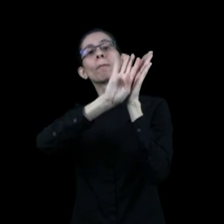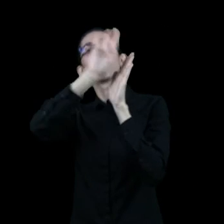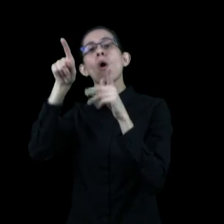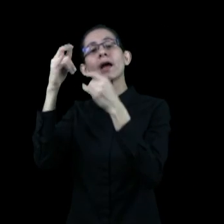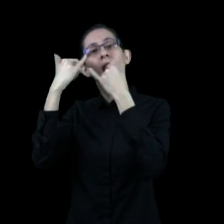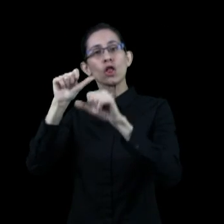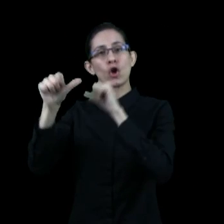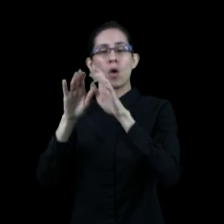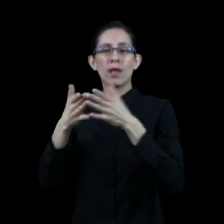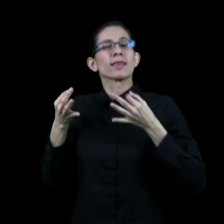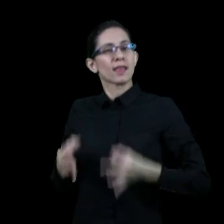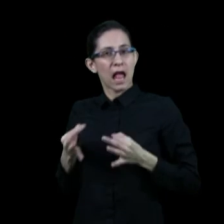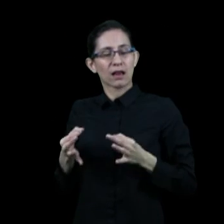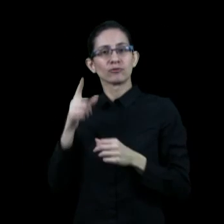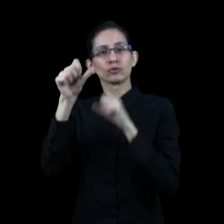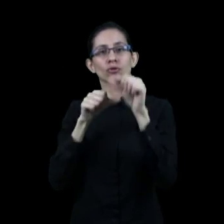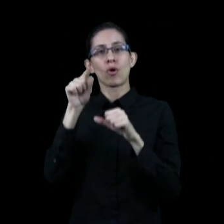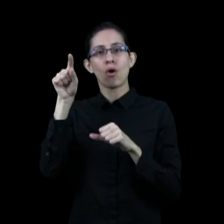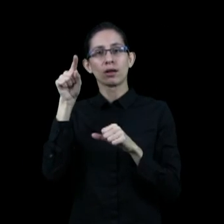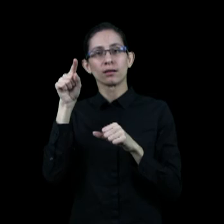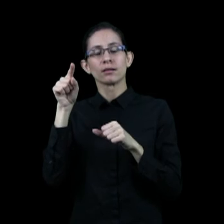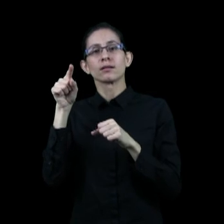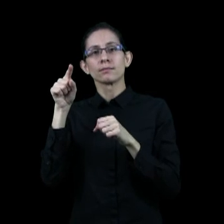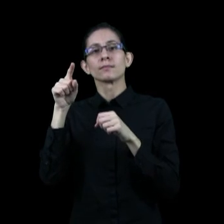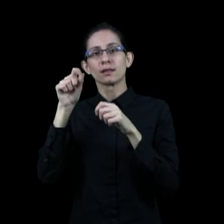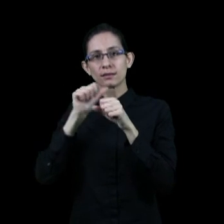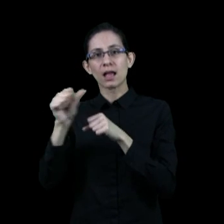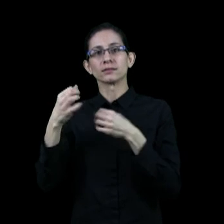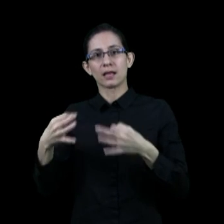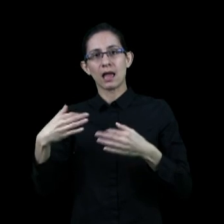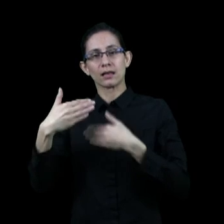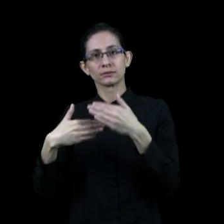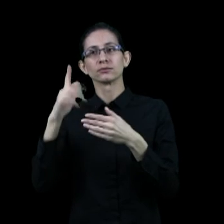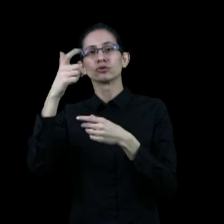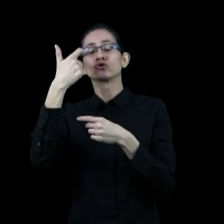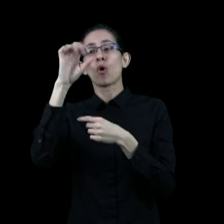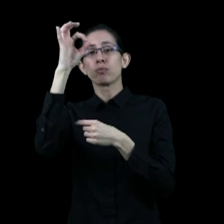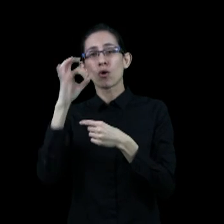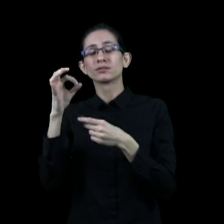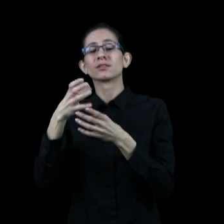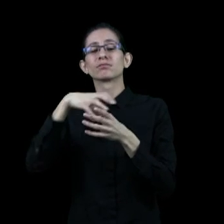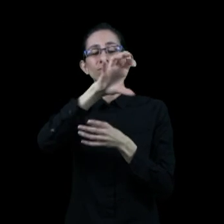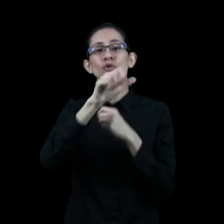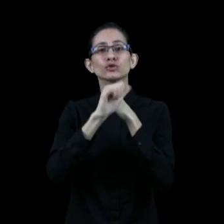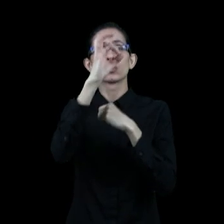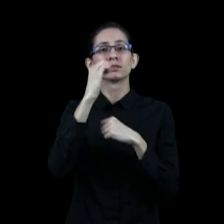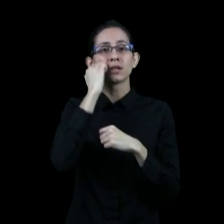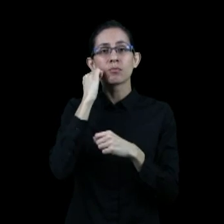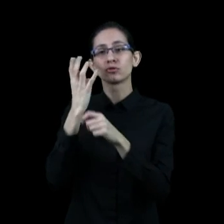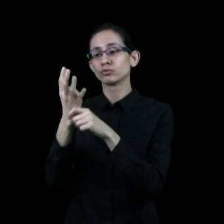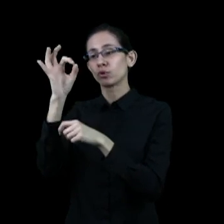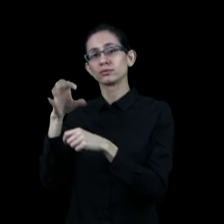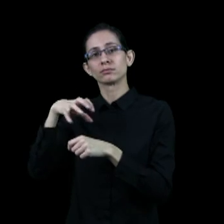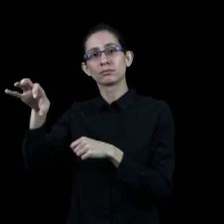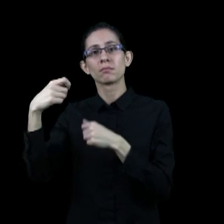czyli plus 50%. I powiedzmy, że indeks bananów wzrósł do 180%, czyli